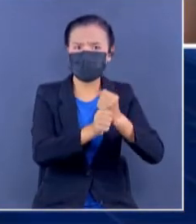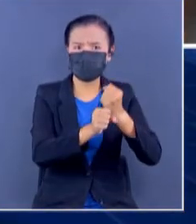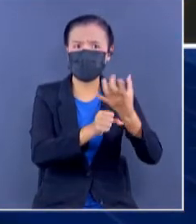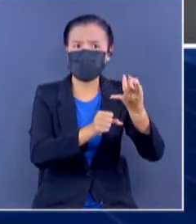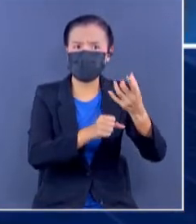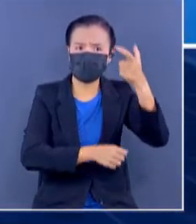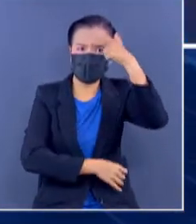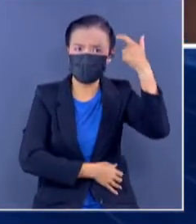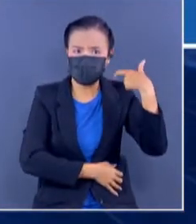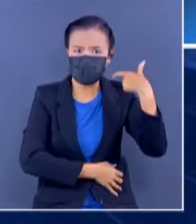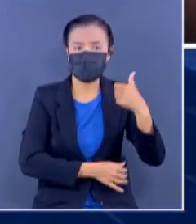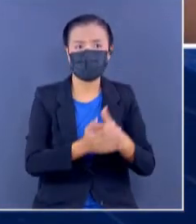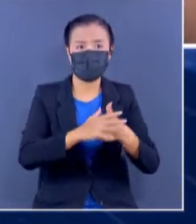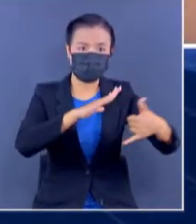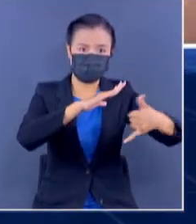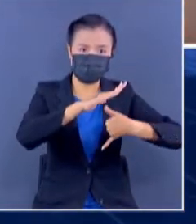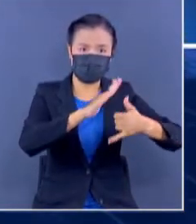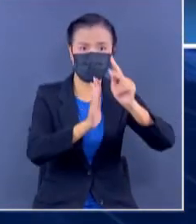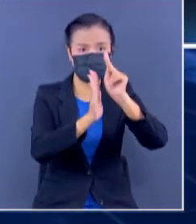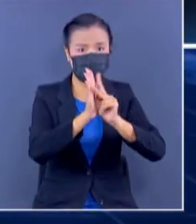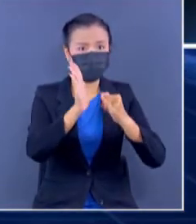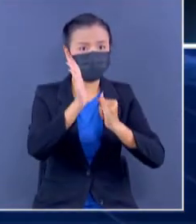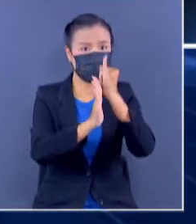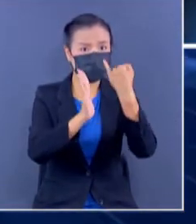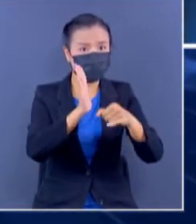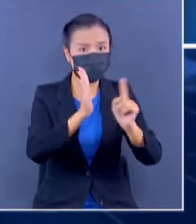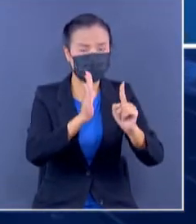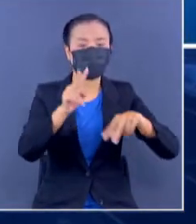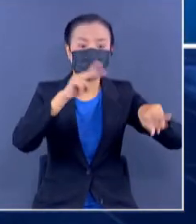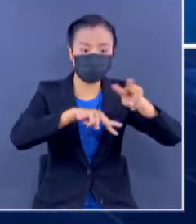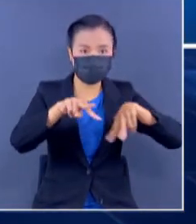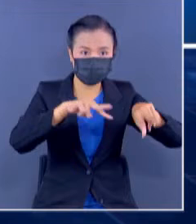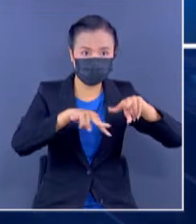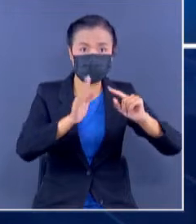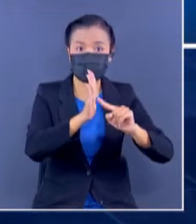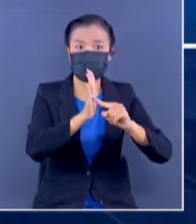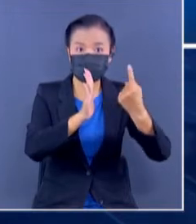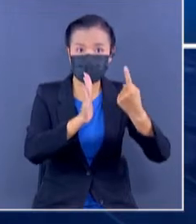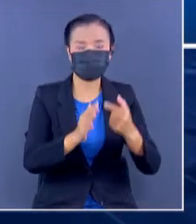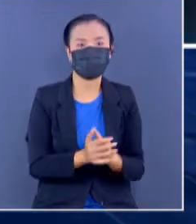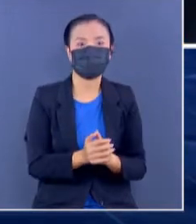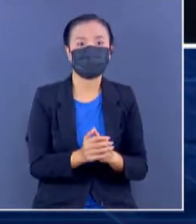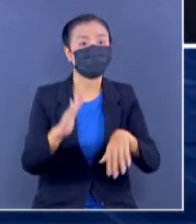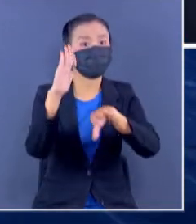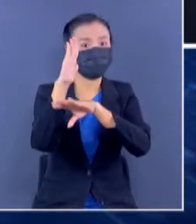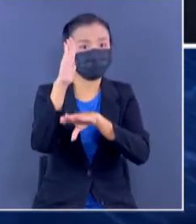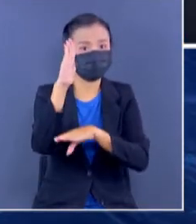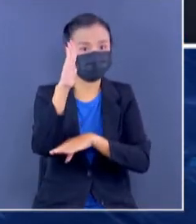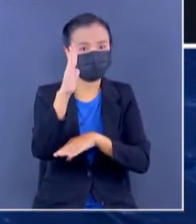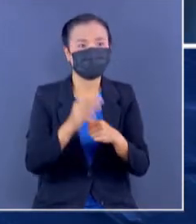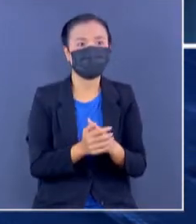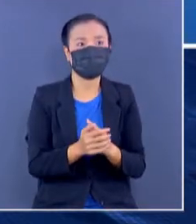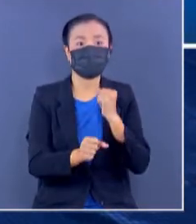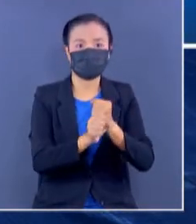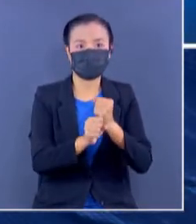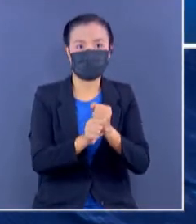งเมียนมามีการเข้าออกถูกกฎหมายหรือไม ่ ขอตรวจสอบเบื้องต้นก่อนอันนี้แค่เบื้องต้นนะคะแต่การดำเนินการเรื่องอื่นๆเขาดำเนิน